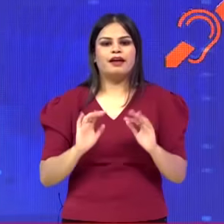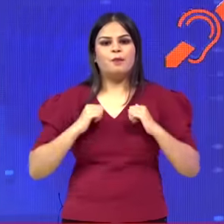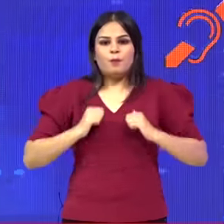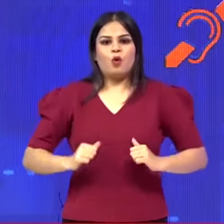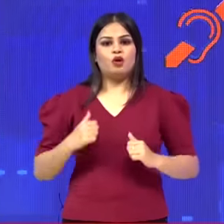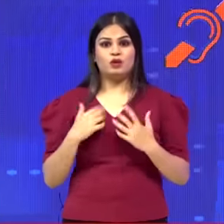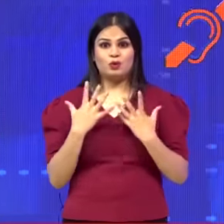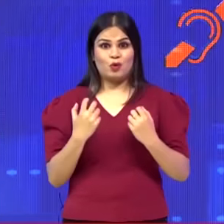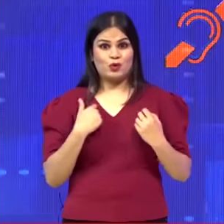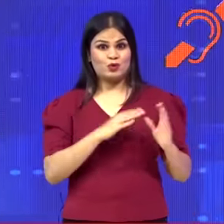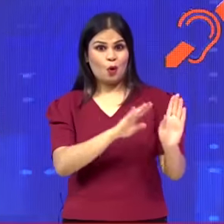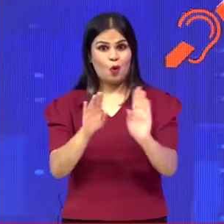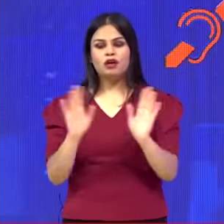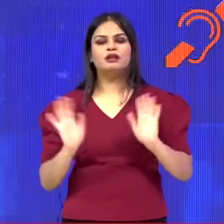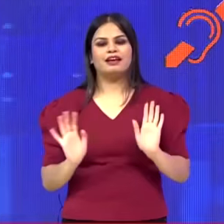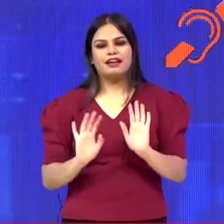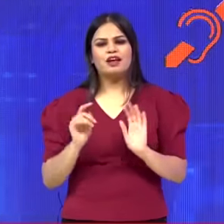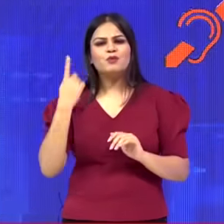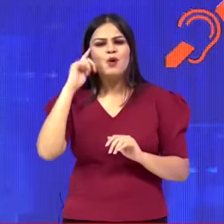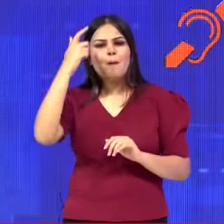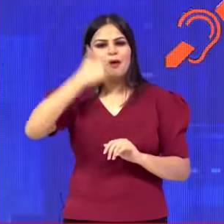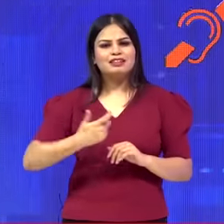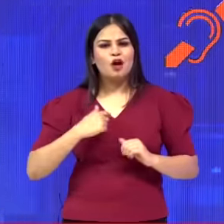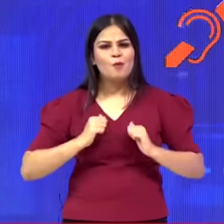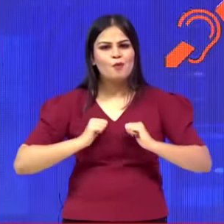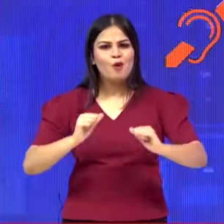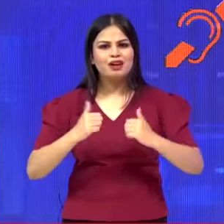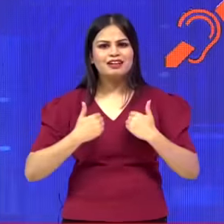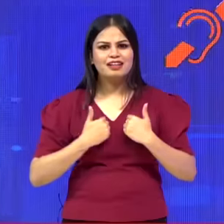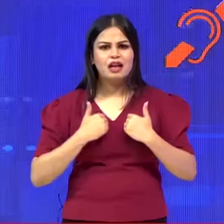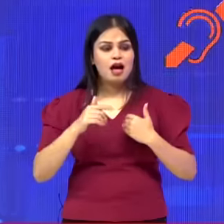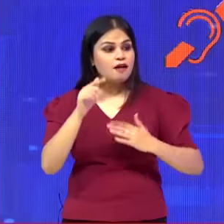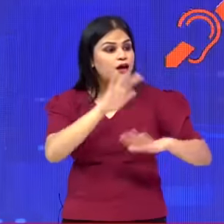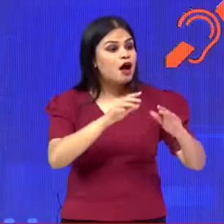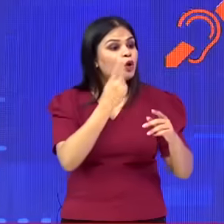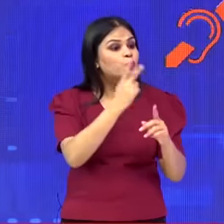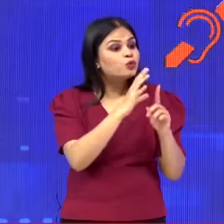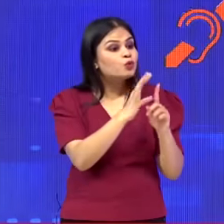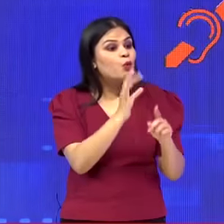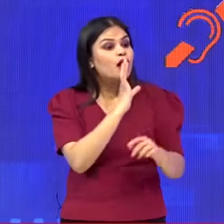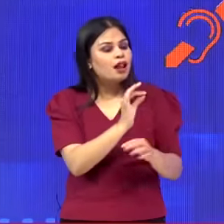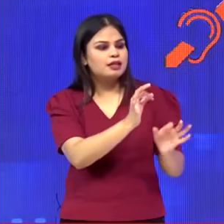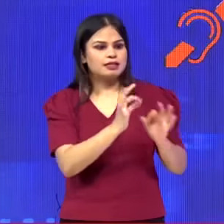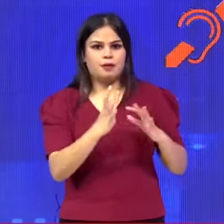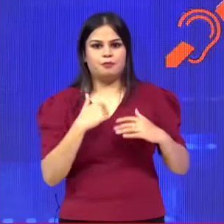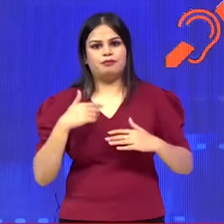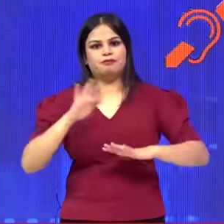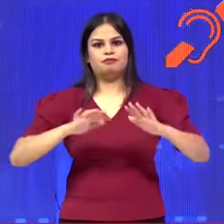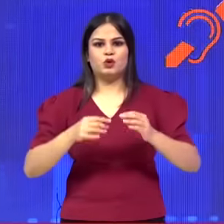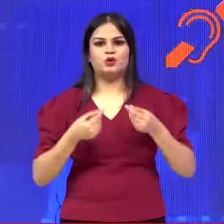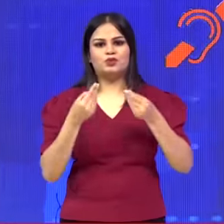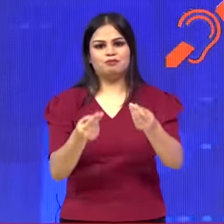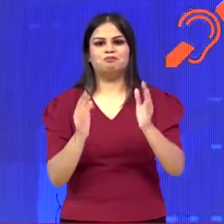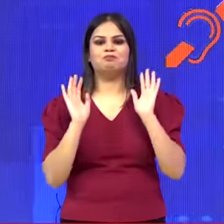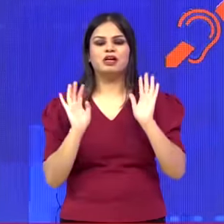लिए नहीं था, वो एक पहलवान जो है, यू नो, वो कैरेक्टर दर्शाने के लिए था, एंड आई थिंक दैट टर्न्ड आउट